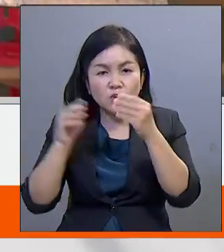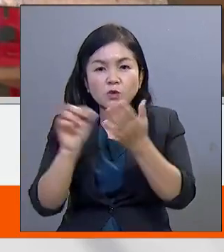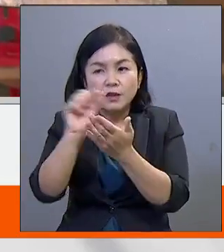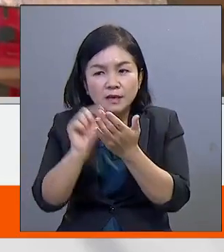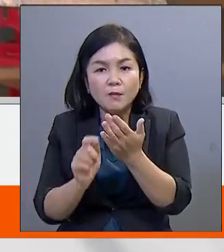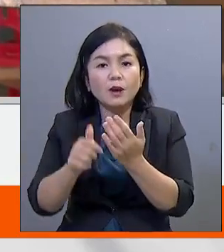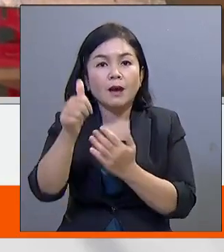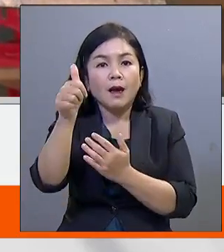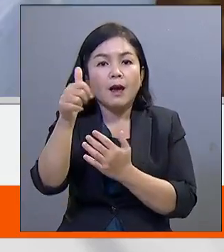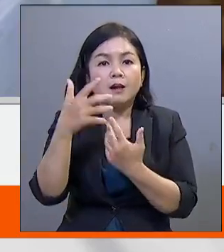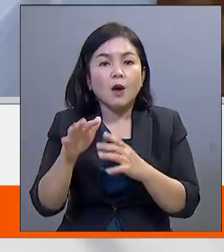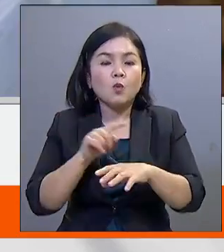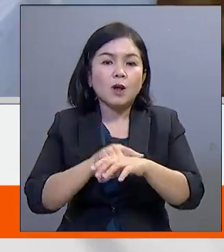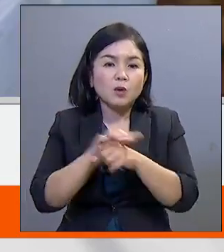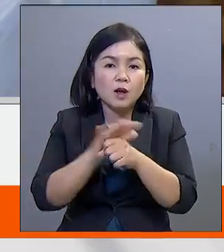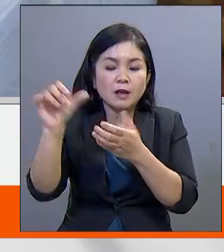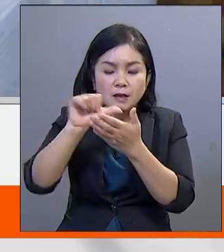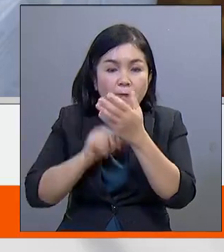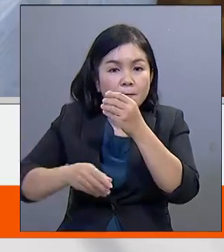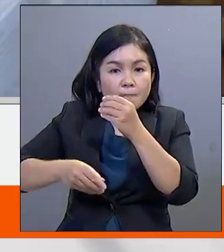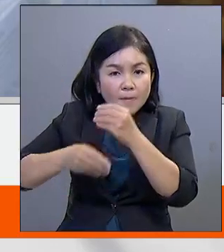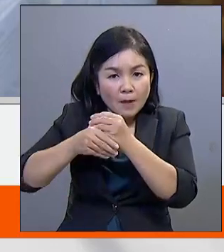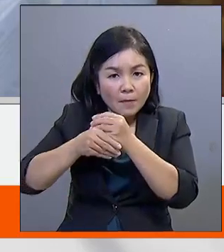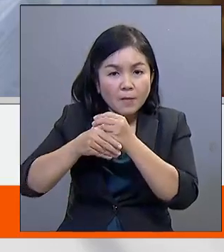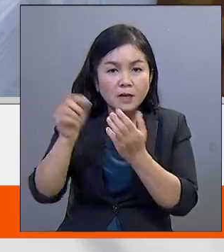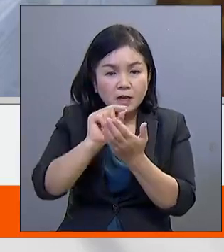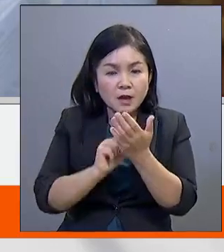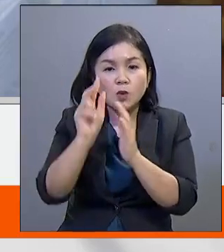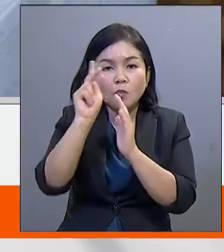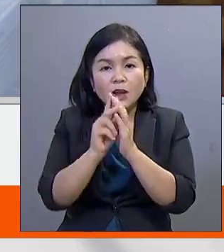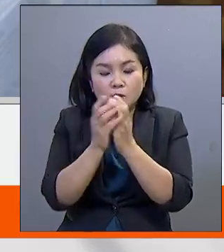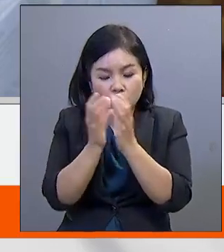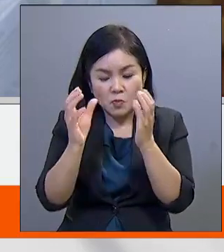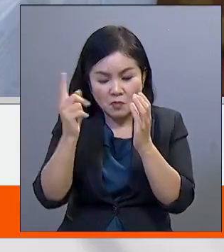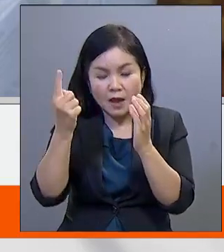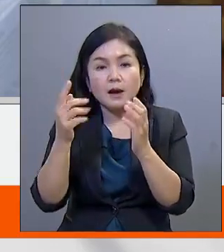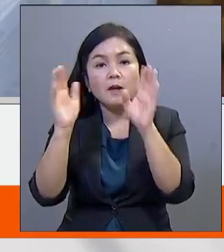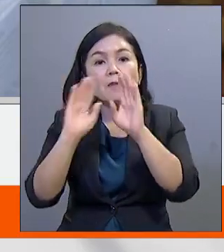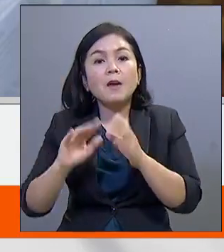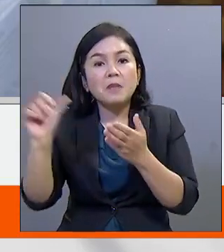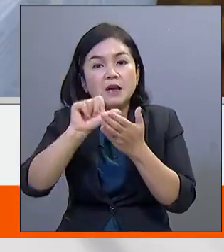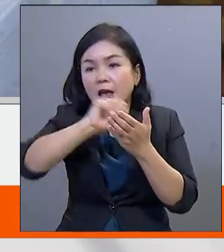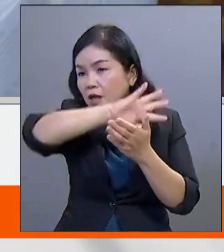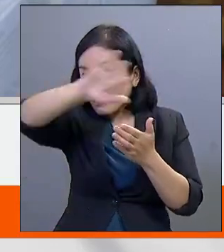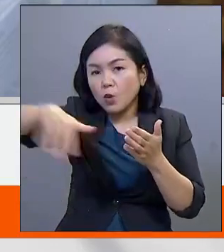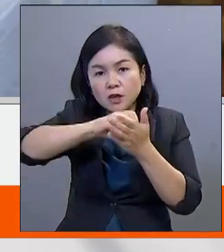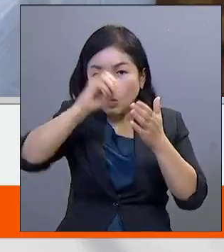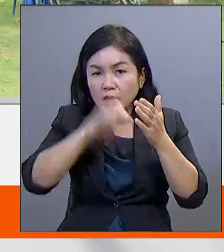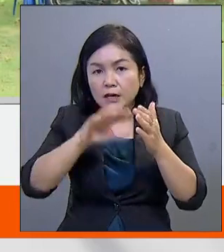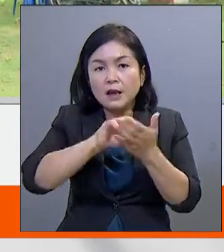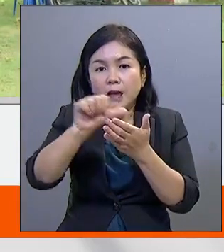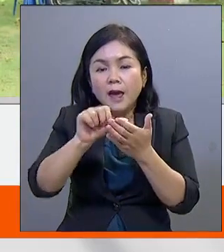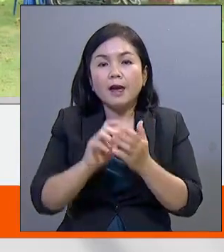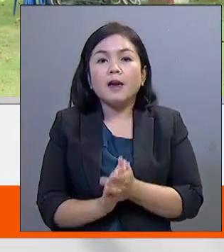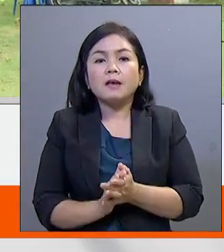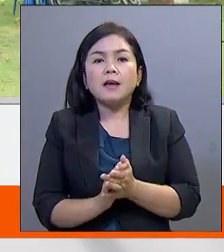while sharing a dailyอัี้คแ้อารยากเองแต่ถาก็เล